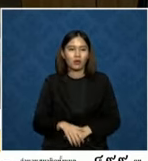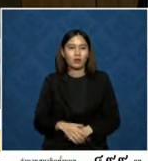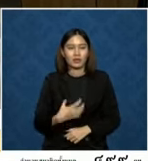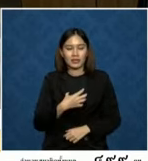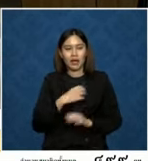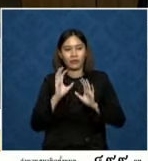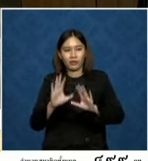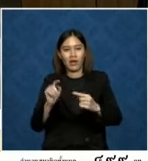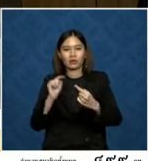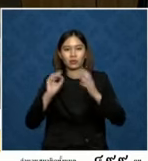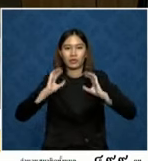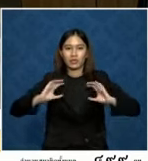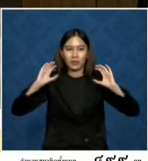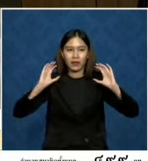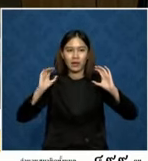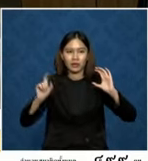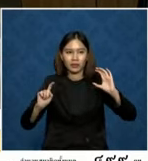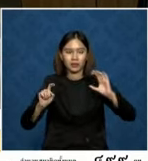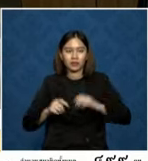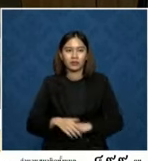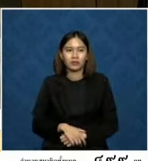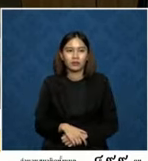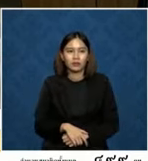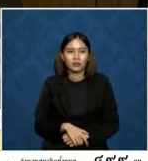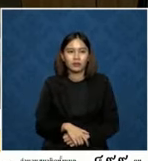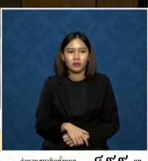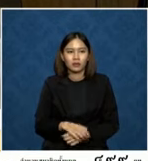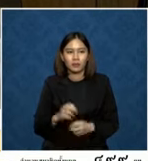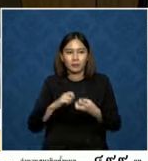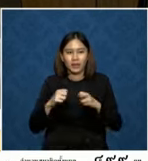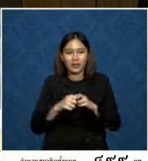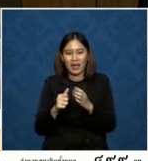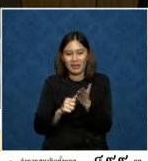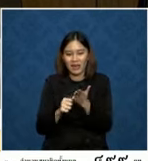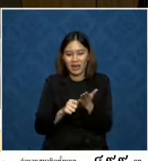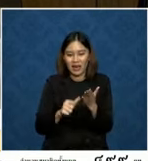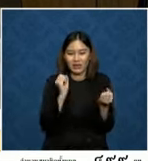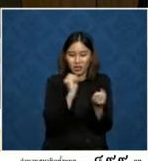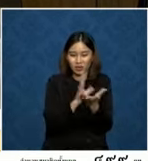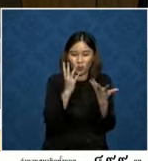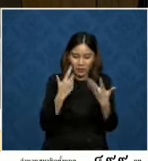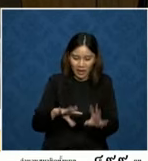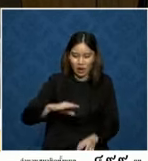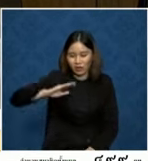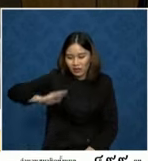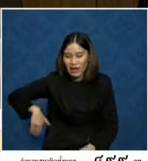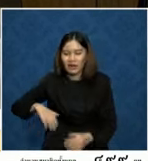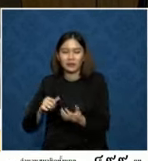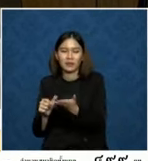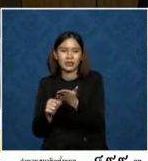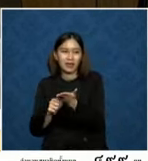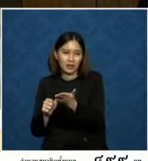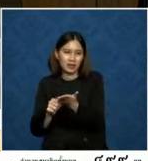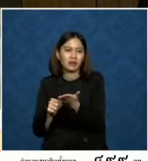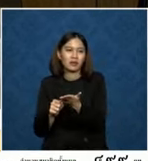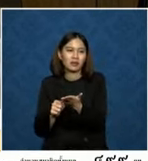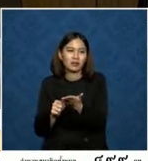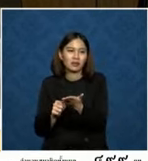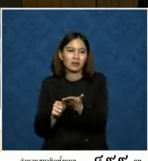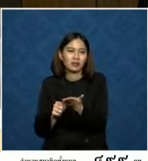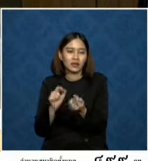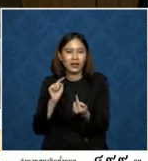ากบอกทางรัฐบาลนะครับว่าการที่จะออกแก้ปัญหาที่ปลายเหตุคำนึงถึงแค่คดีอาญาสิทธิอย่างเดียวแต่เป็นการทำล